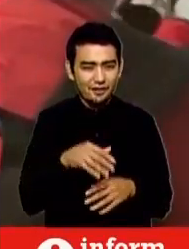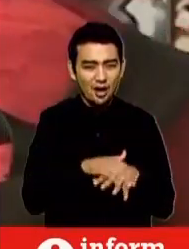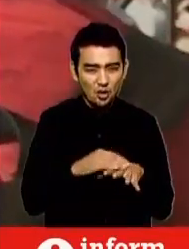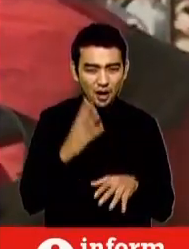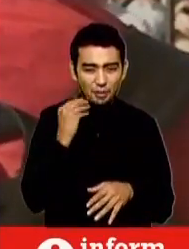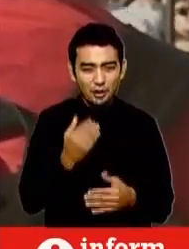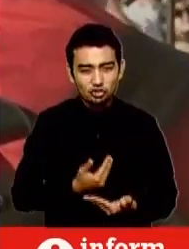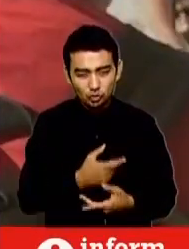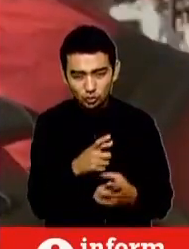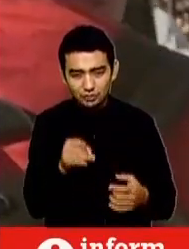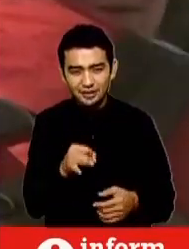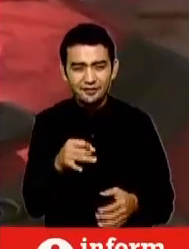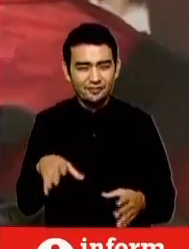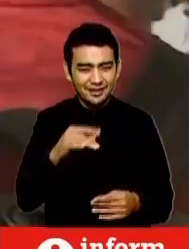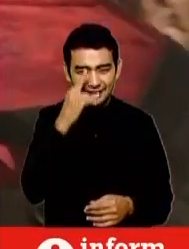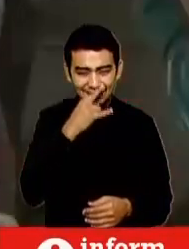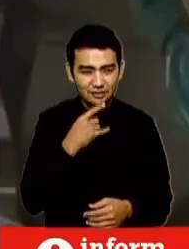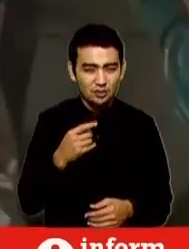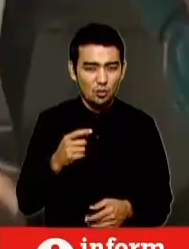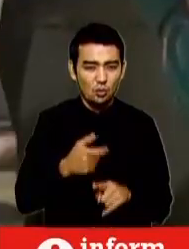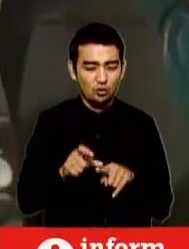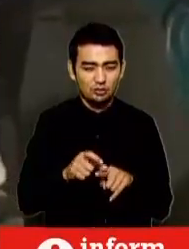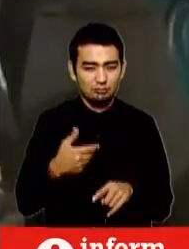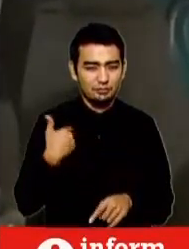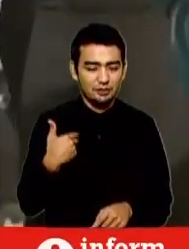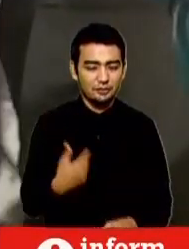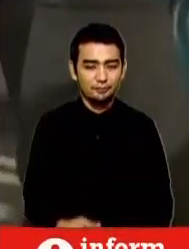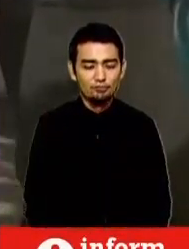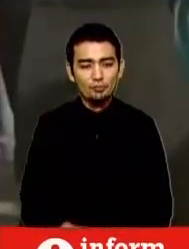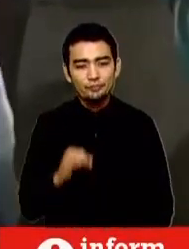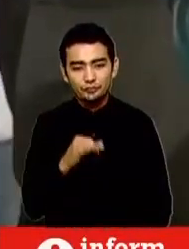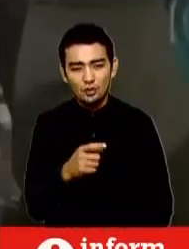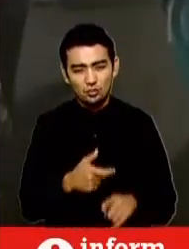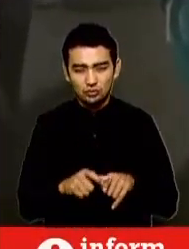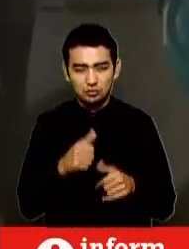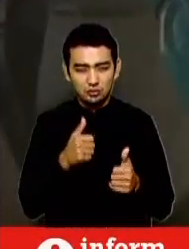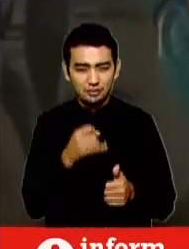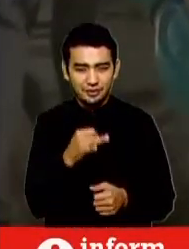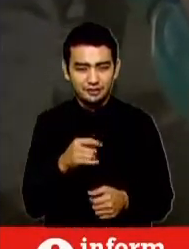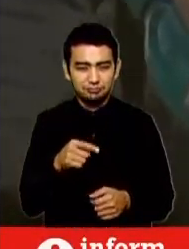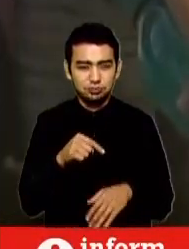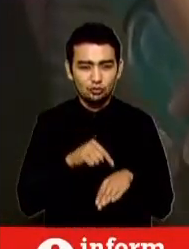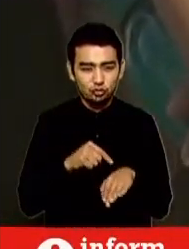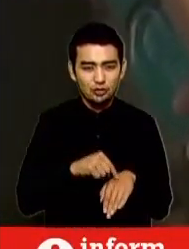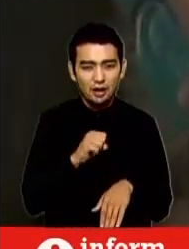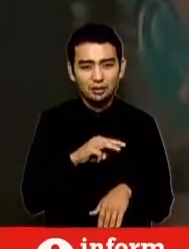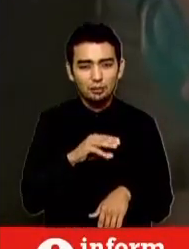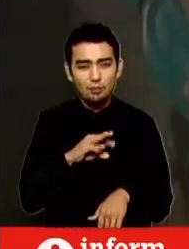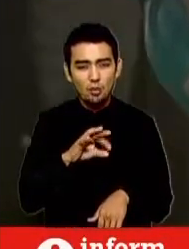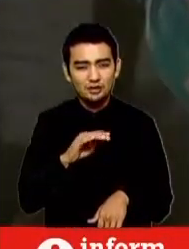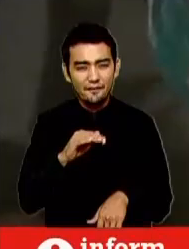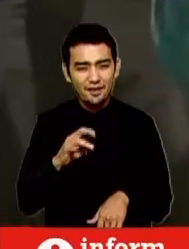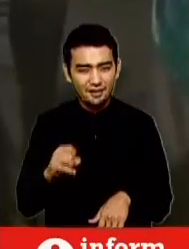Алматы тұрғындарына, барша қазақ еліне өте пайдалы деп ойлаймын. Өте керемет. Бұл жердегі атмосфераны сезіну деген ол кез келген